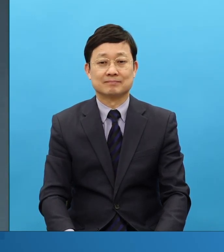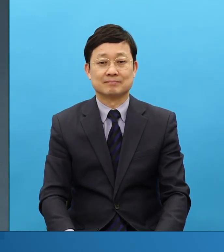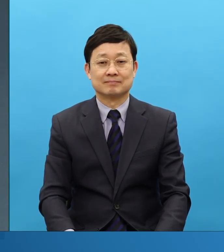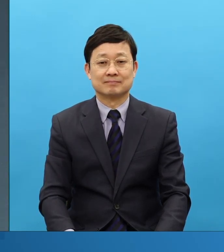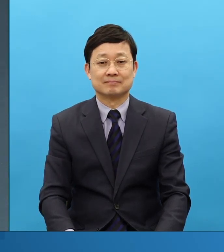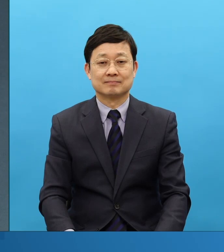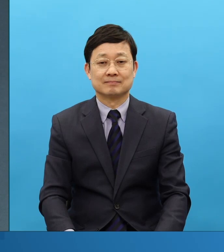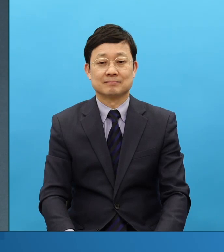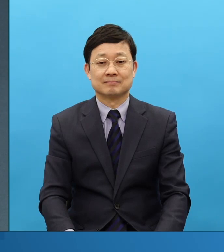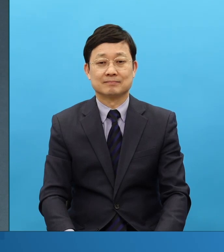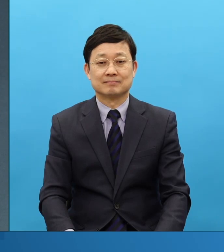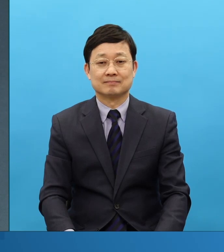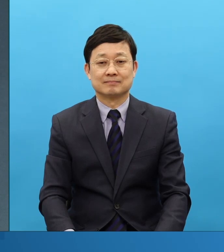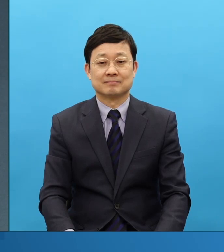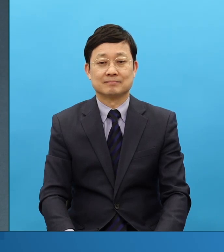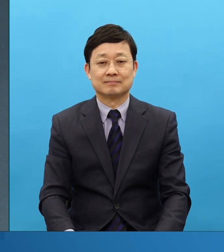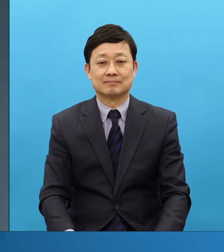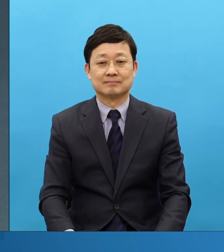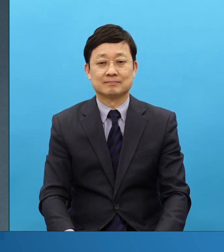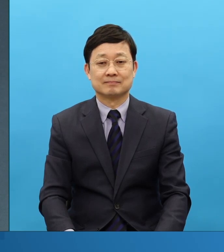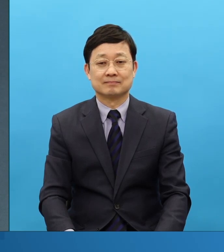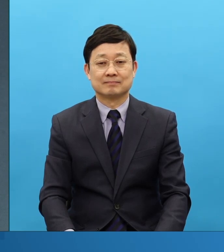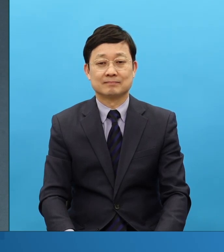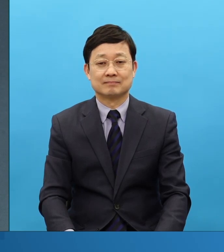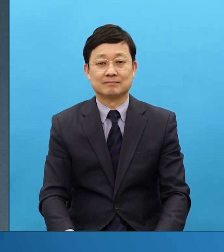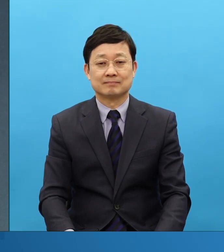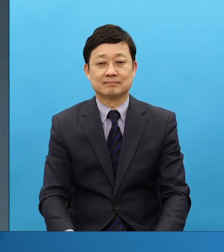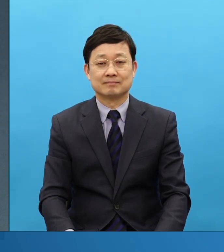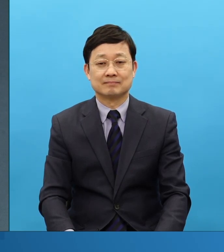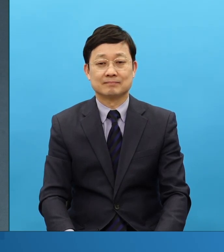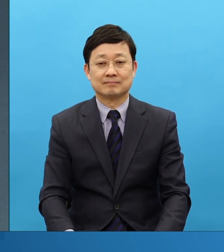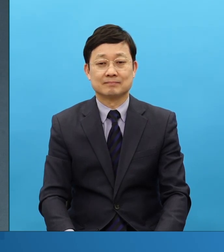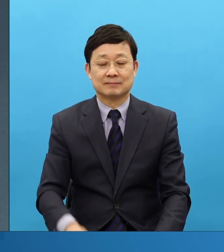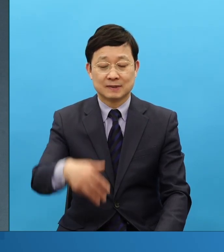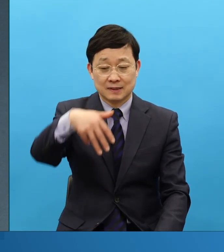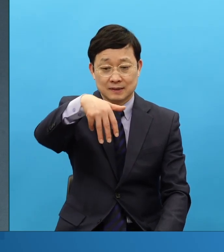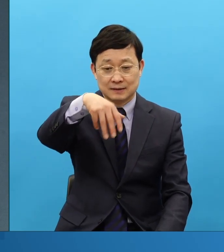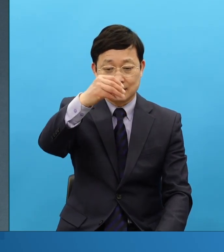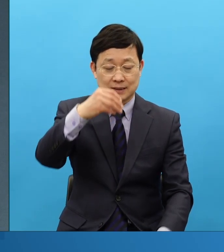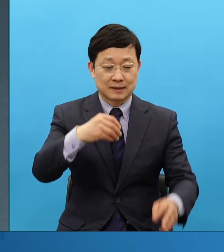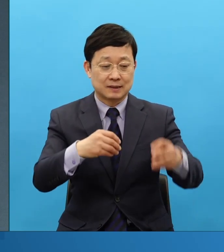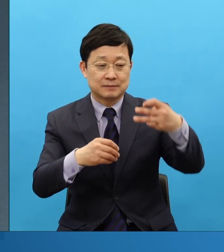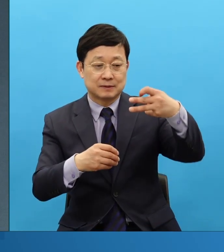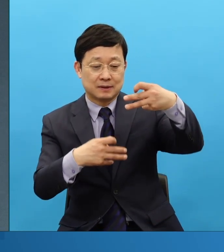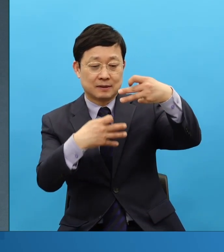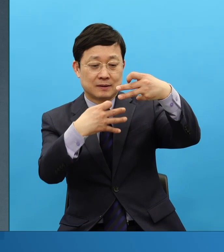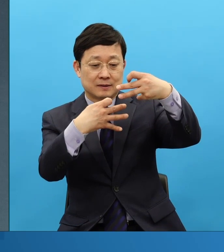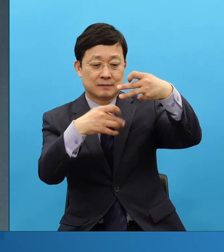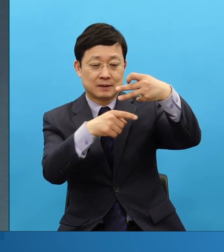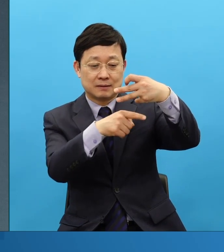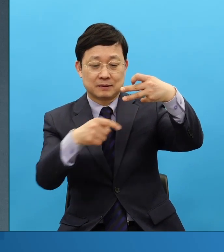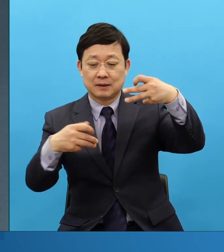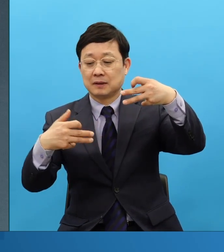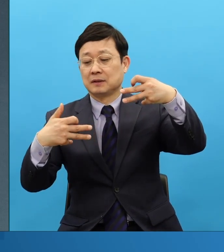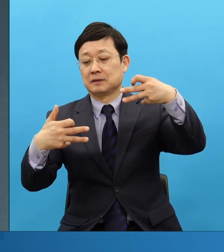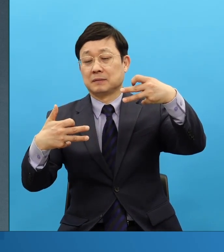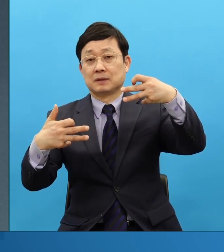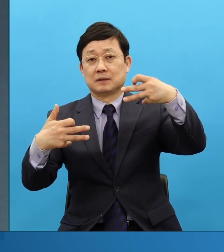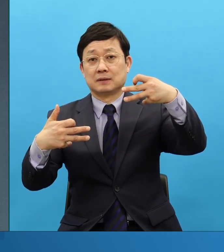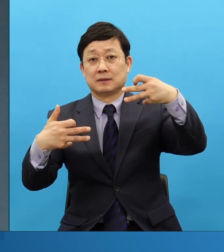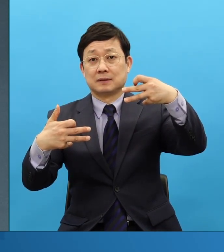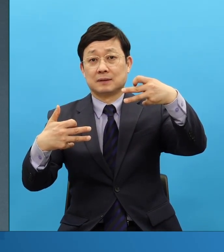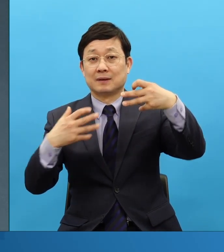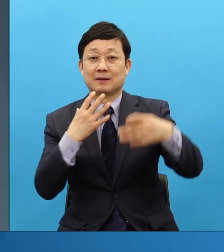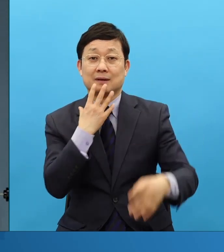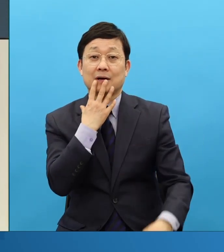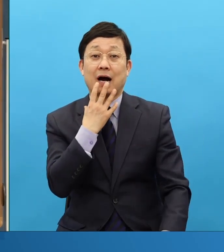시간이 많이 갔기 때문에. A lot of time has passed. 제일 시작된 아브라함 한 명만 소개하고 마치겠습니다. I'll